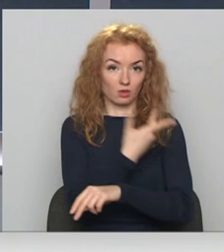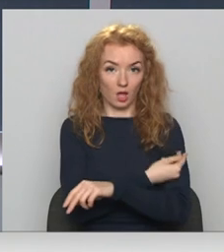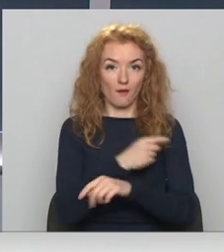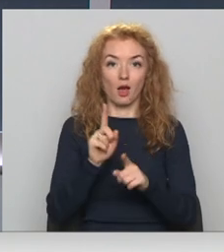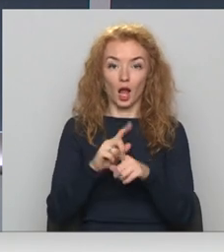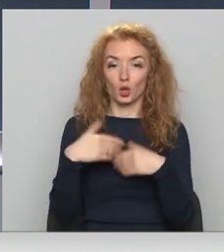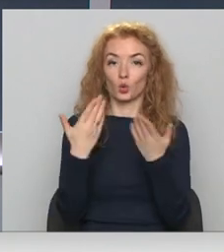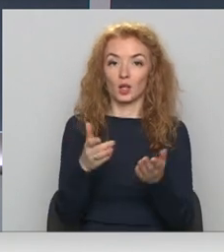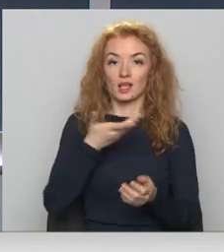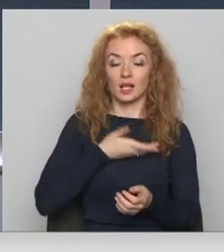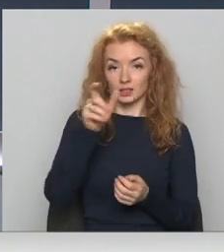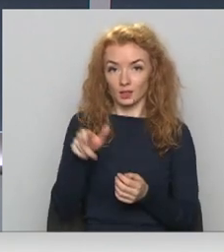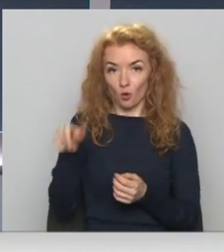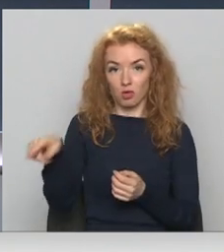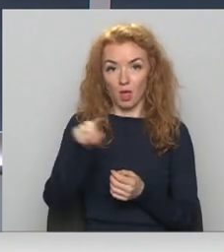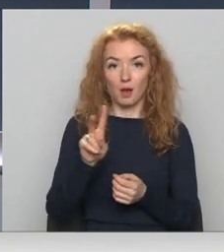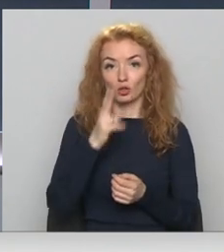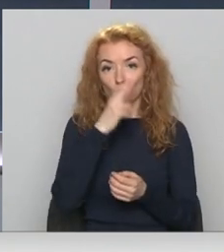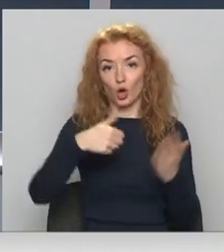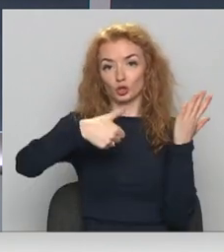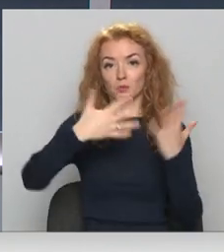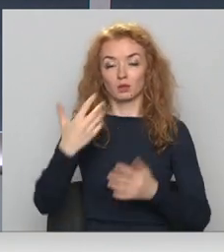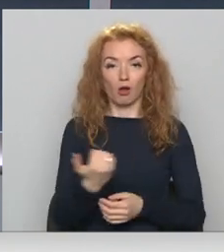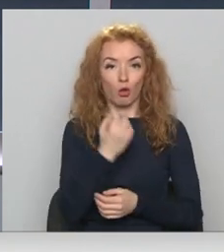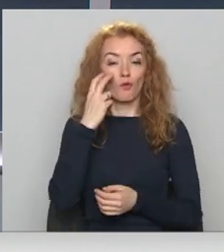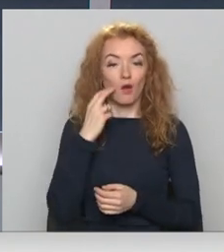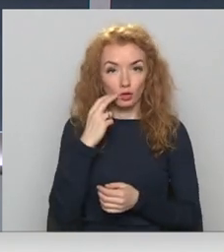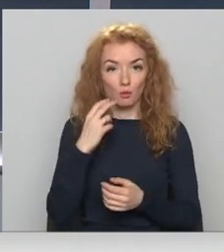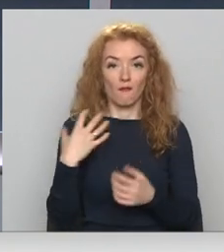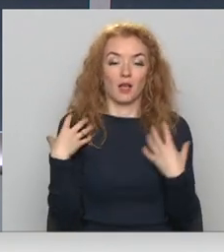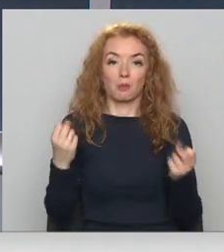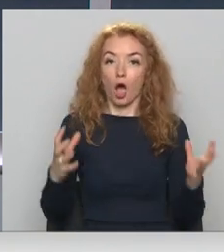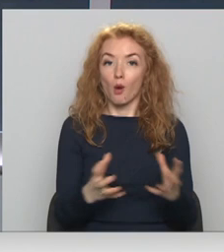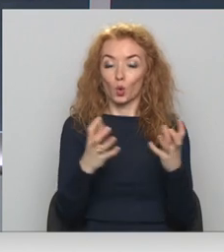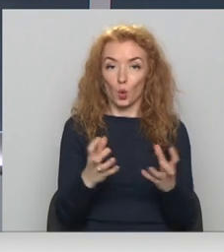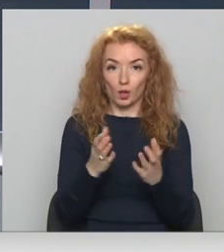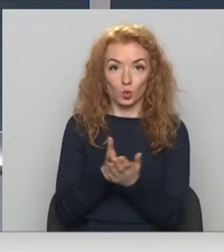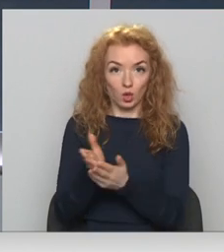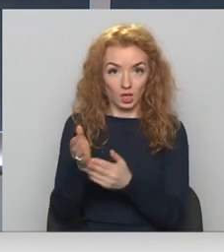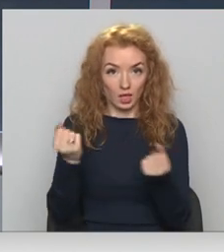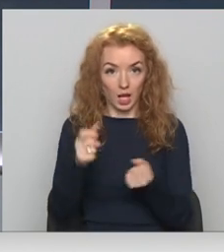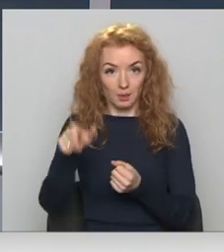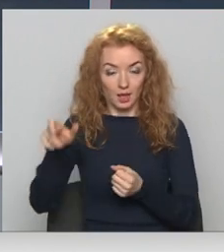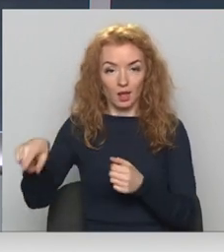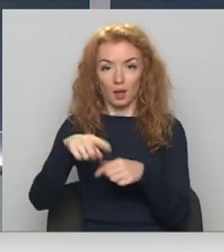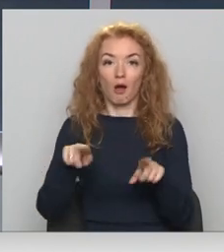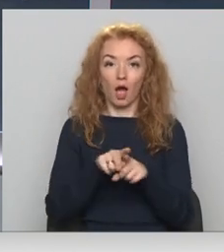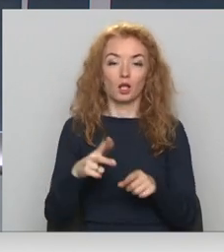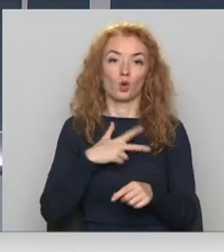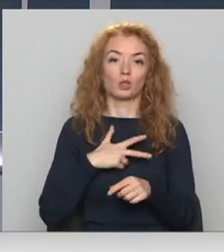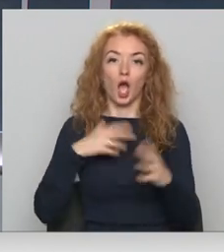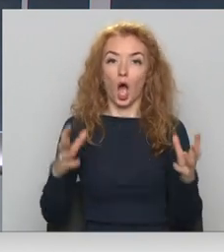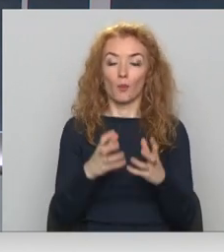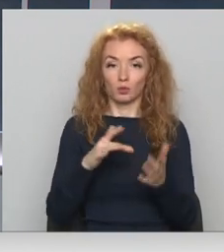arī iedzīvotājiem no 65 gadu vecuma, veselības aprūpes nozares darbiniekiem un pieaugušiem sociālās aprūpes centru